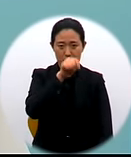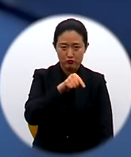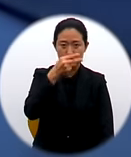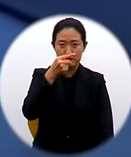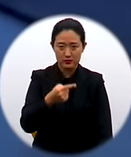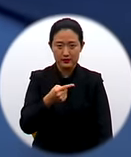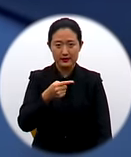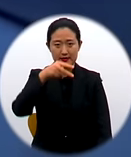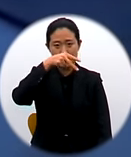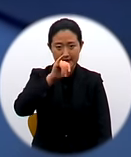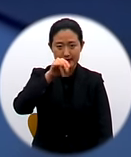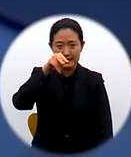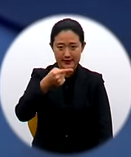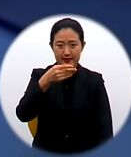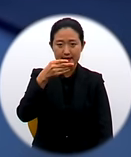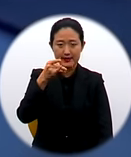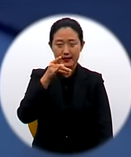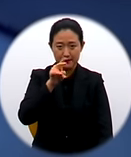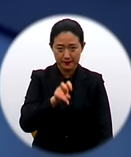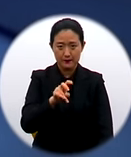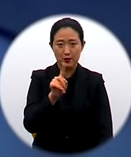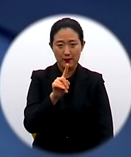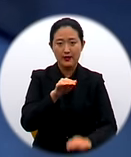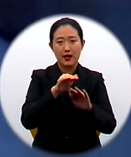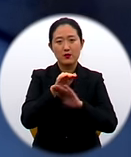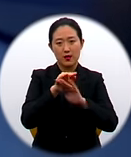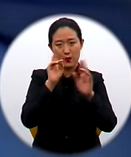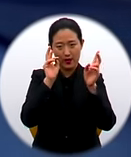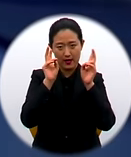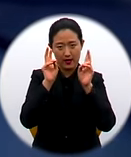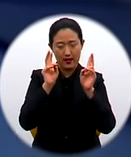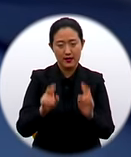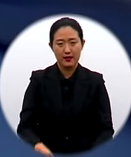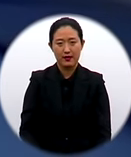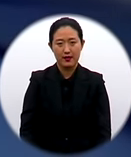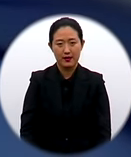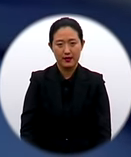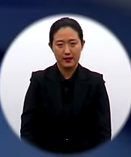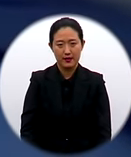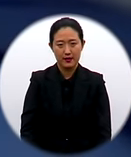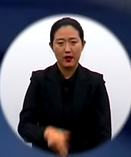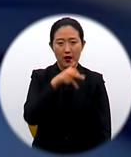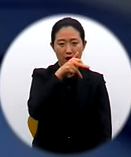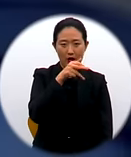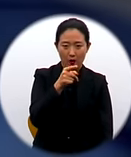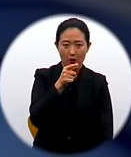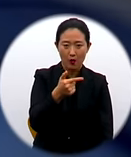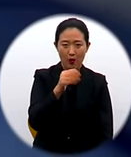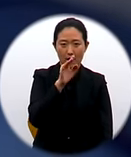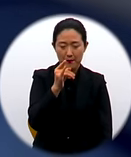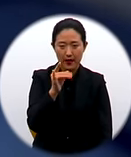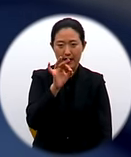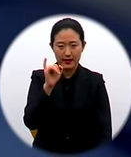뭐냐면 자동차 회사 포드에서 도입했던 시스템인데요. 그 우리 흔히 이야기하는 컨베이어 벨트 시스템이에요. 기계